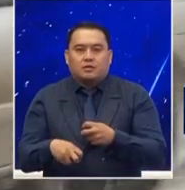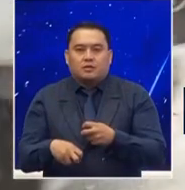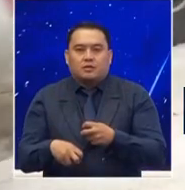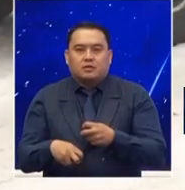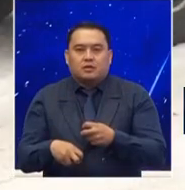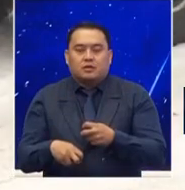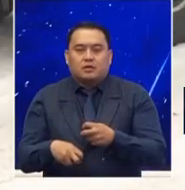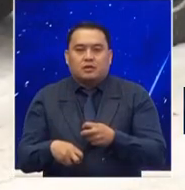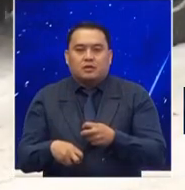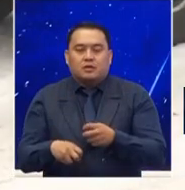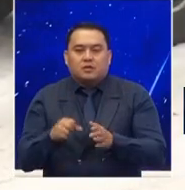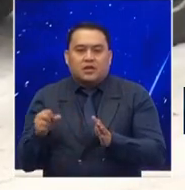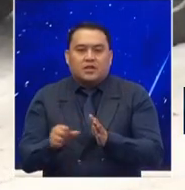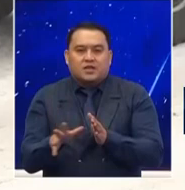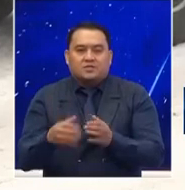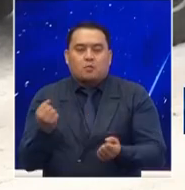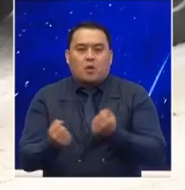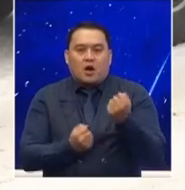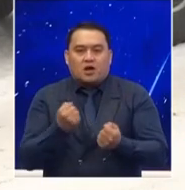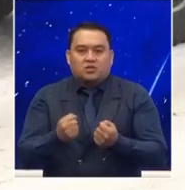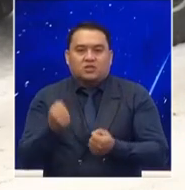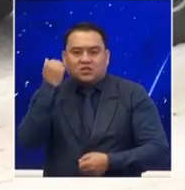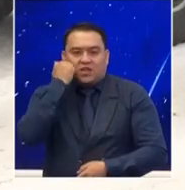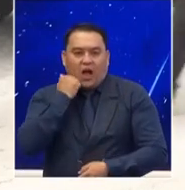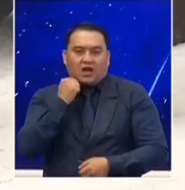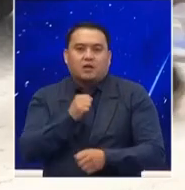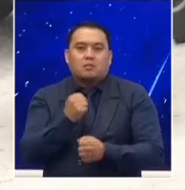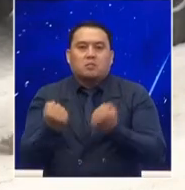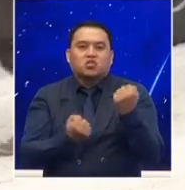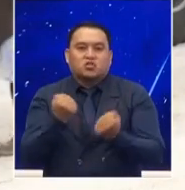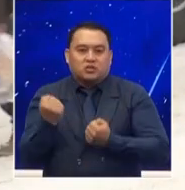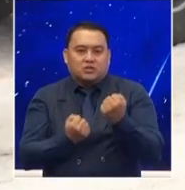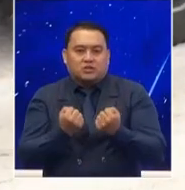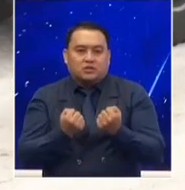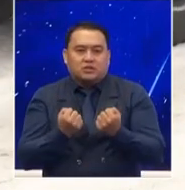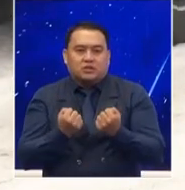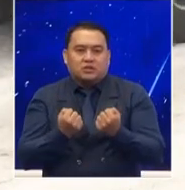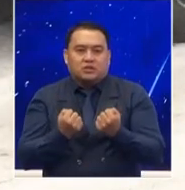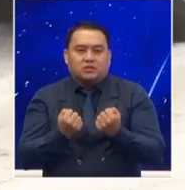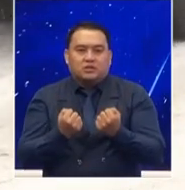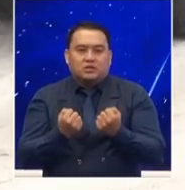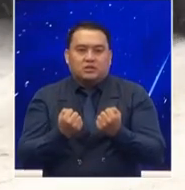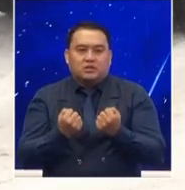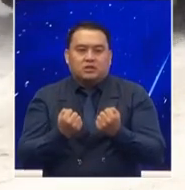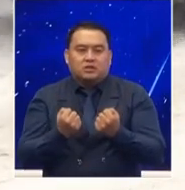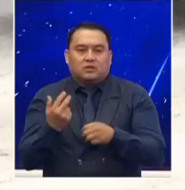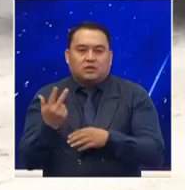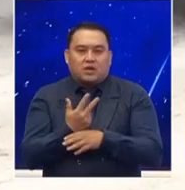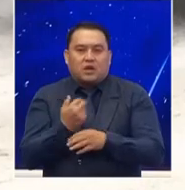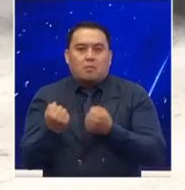Короткое замыкание, потом износ машины, старые. Ну, третья машина